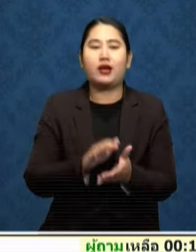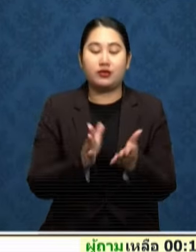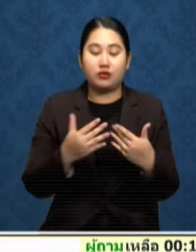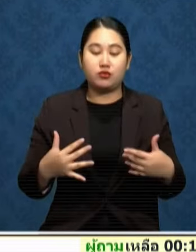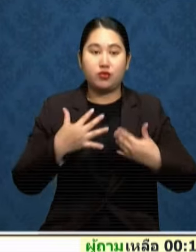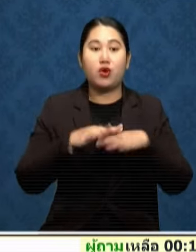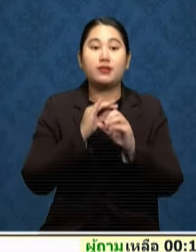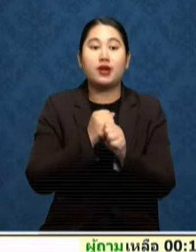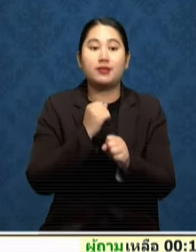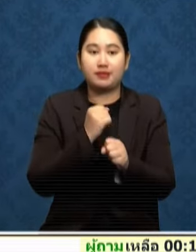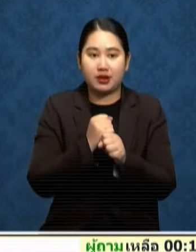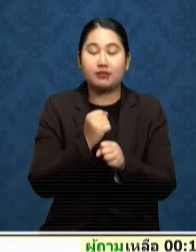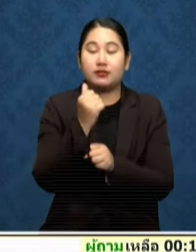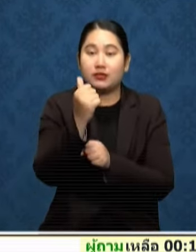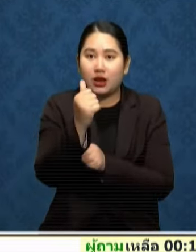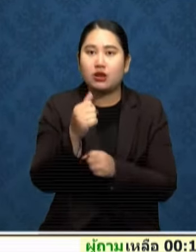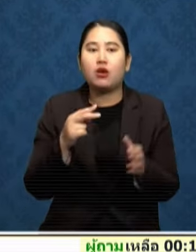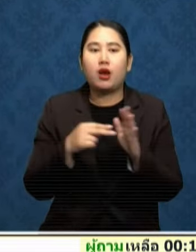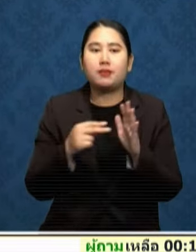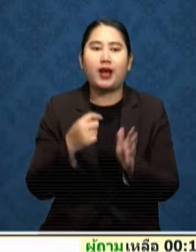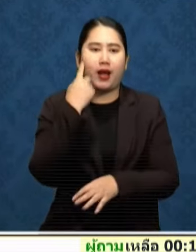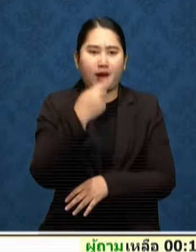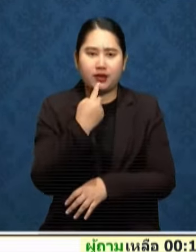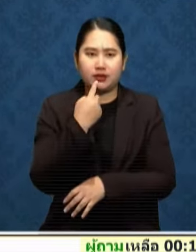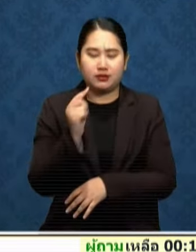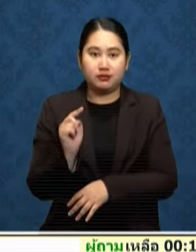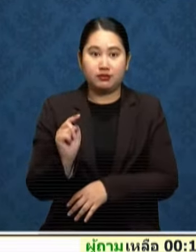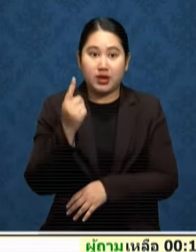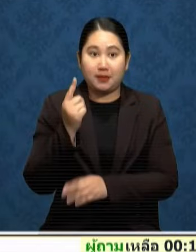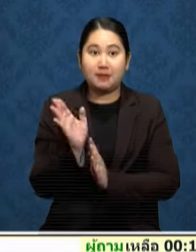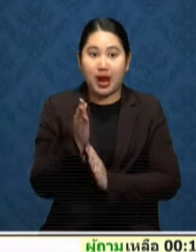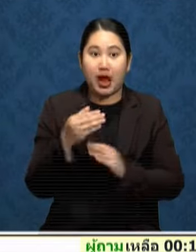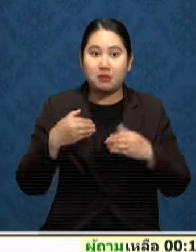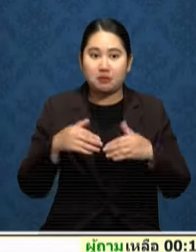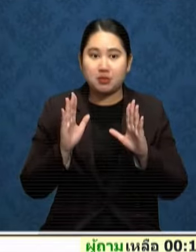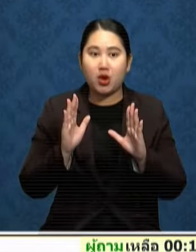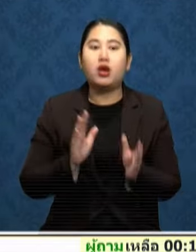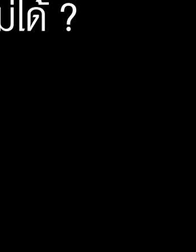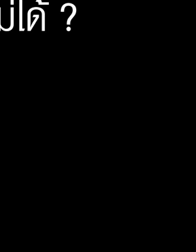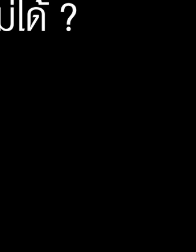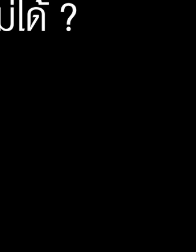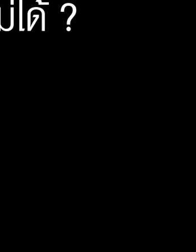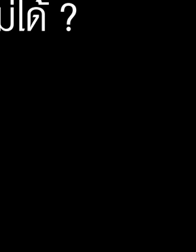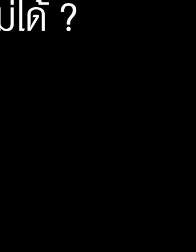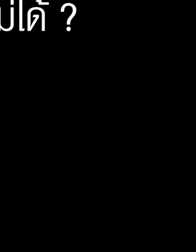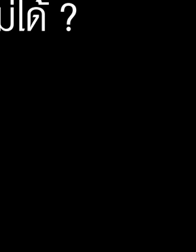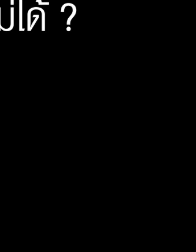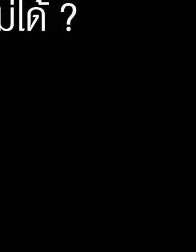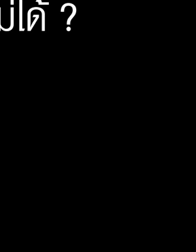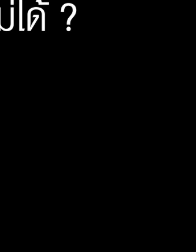ทำงานร่วมกันเพื่อที่จะหาผู้ที่เป็นต้นต่อแล้วก็นำมารับผิดชอบต่อไป